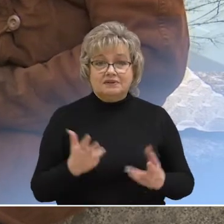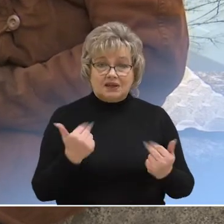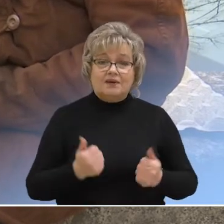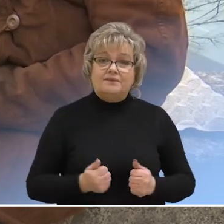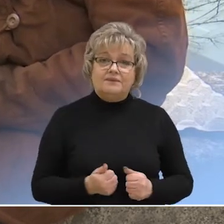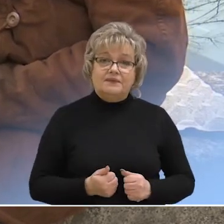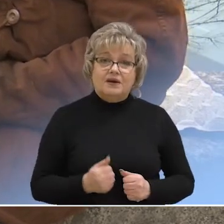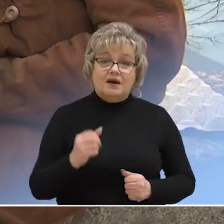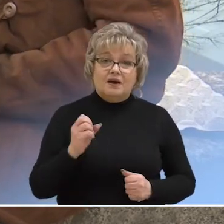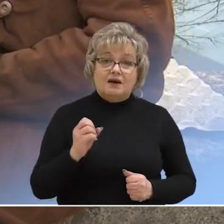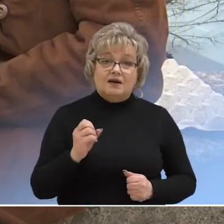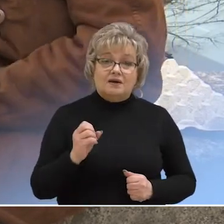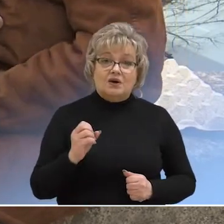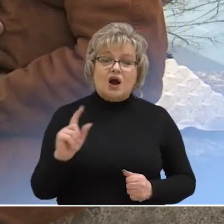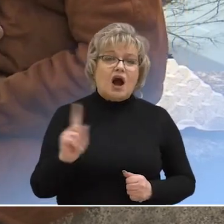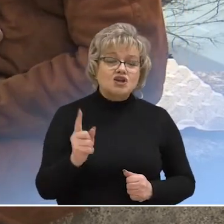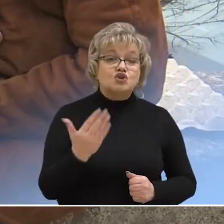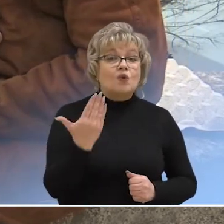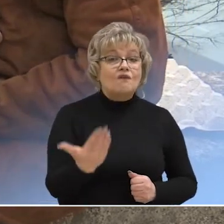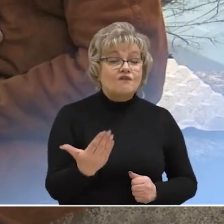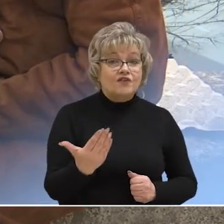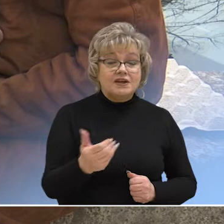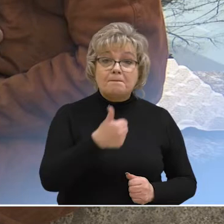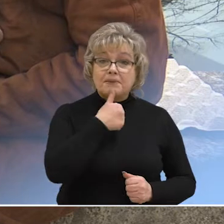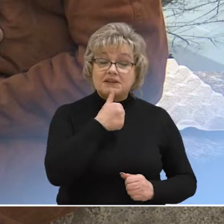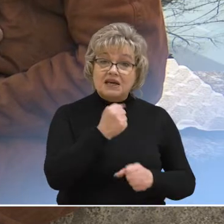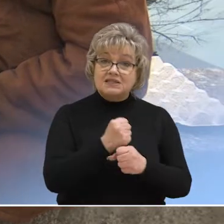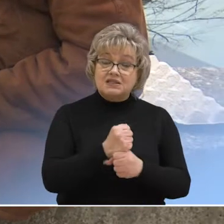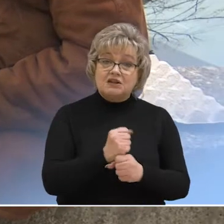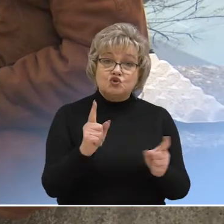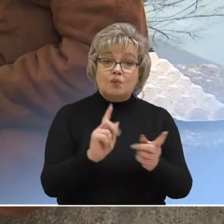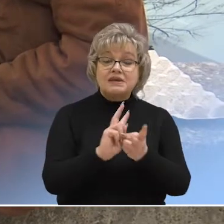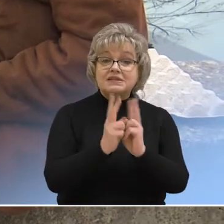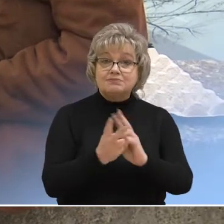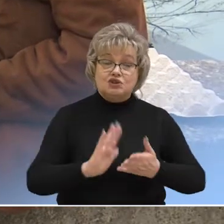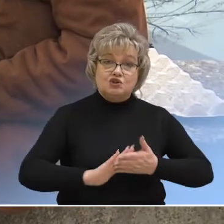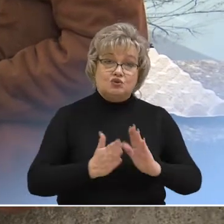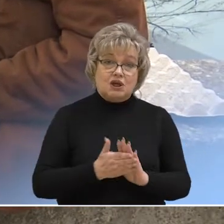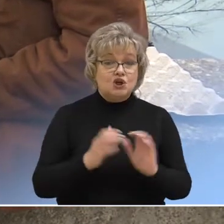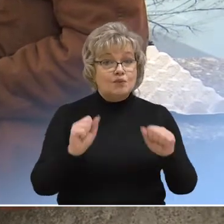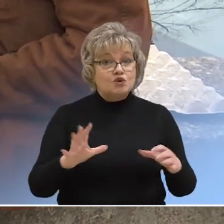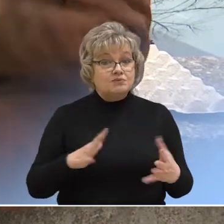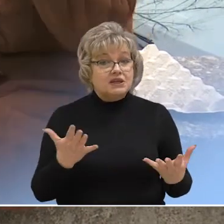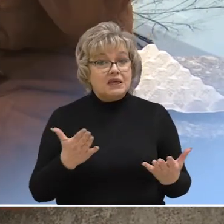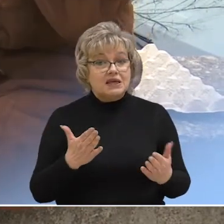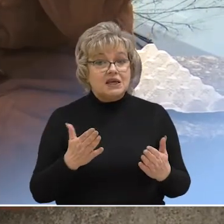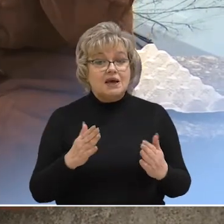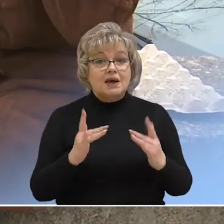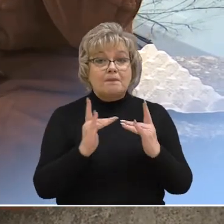Чувствуется же как человек. А что вы пытаетесь сделать, чтобы как-то изменить ситуацию? Может быть, какие-то